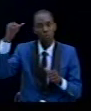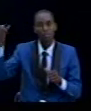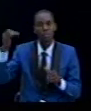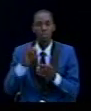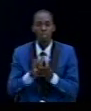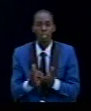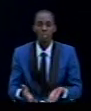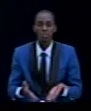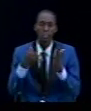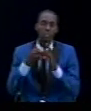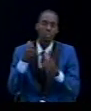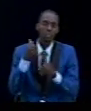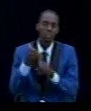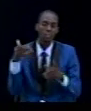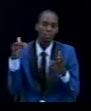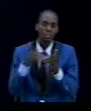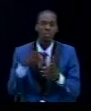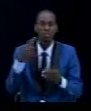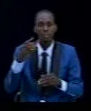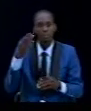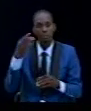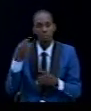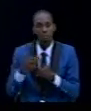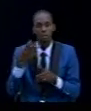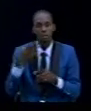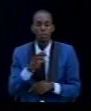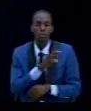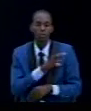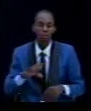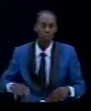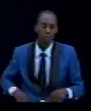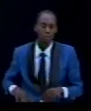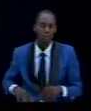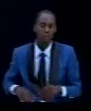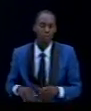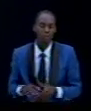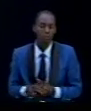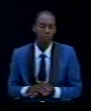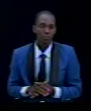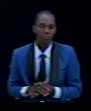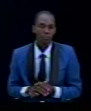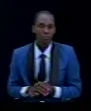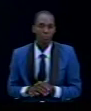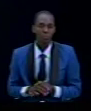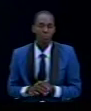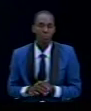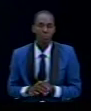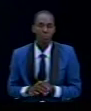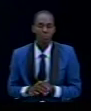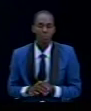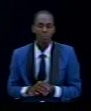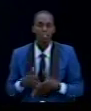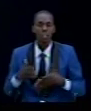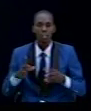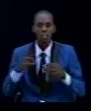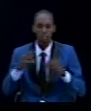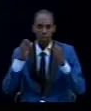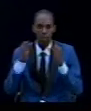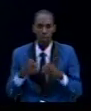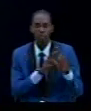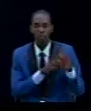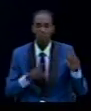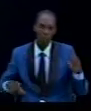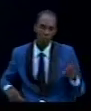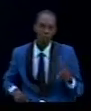itself que la puissance against the knowledge de Dieu renverse tous ces agendas de l'ennemi au nom de Jésus. Let the power of the Lord overthrow